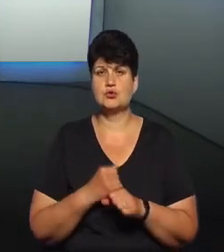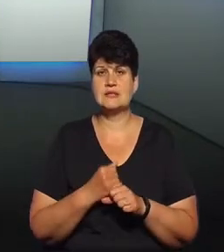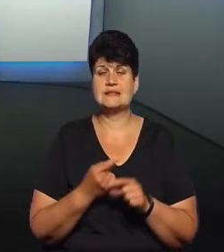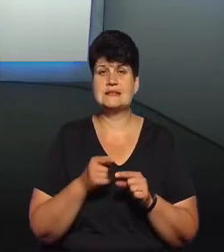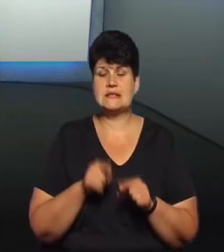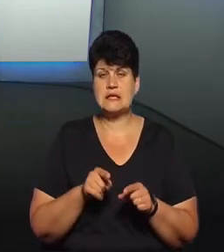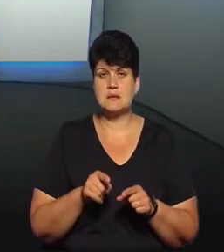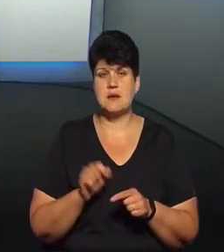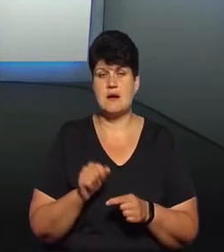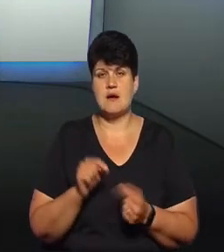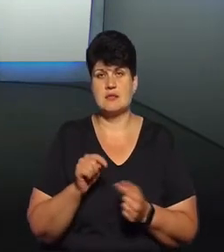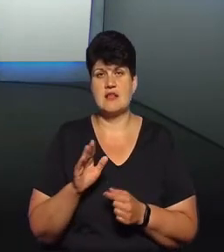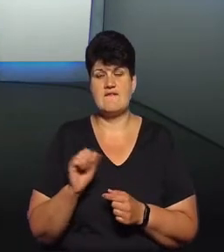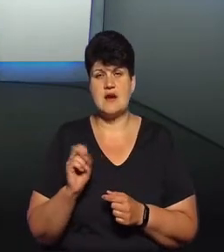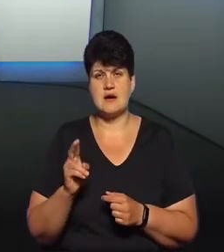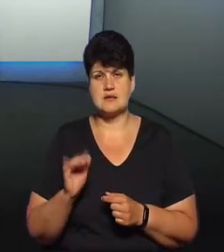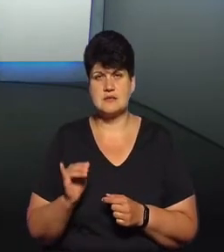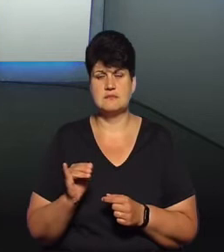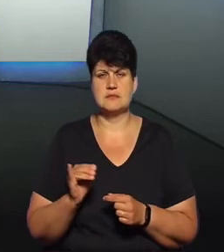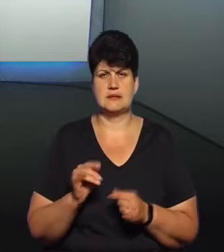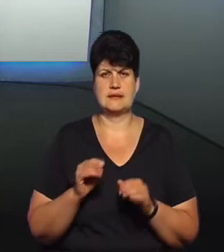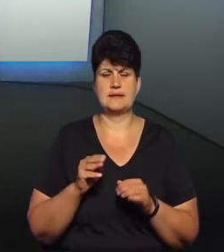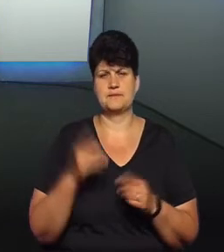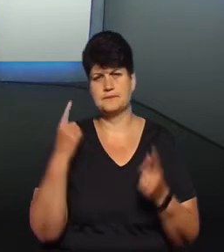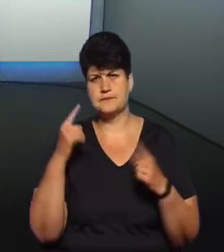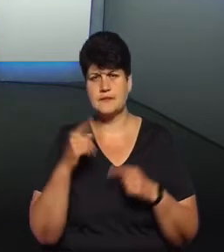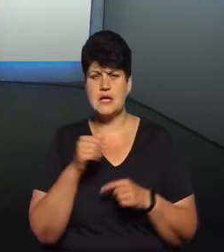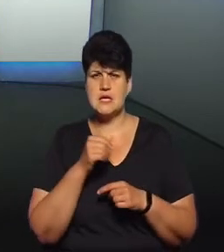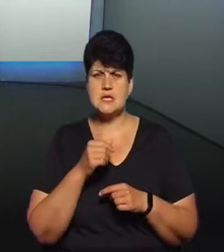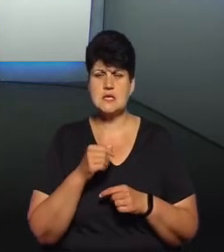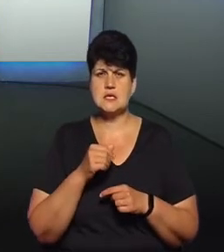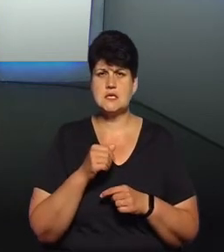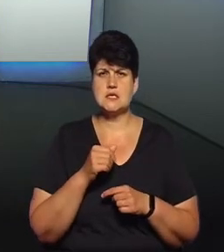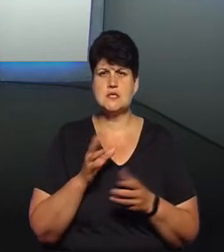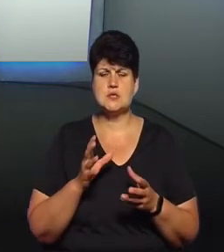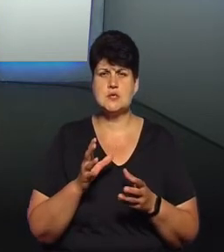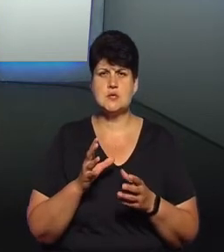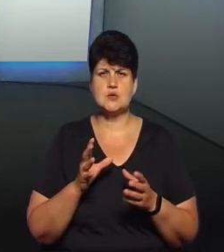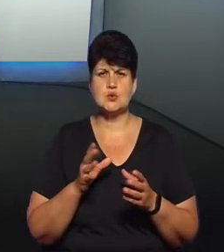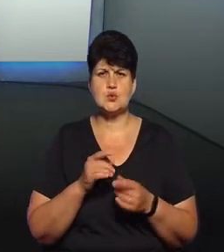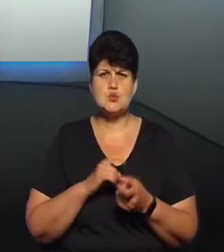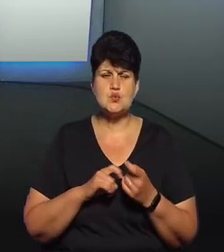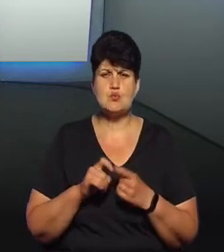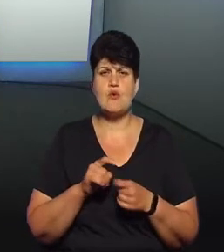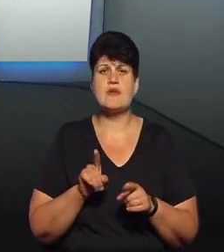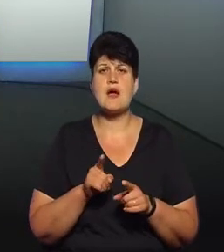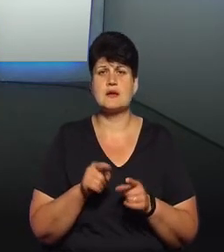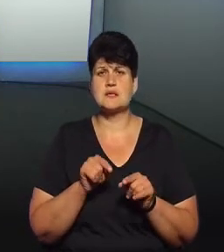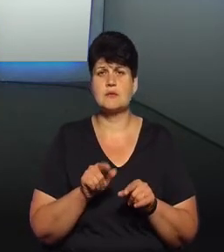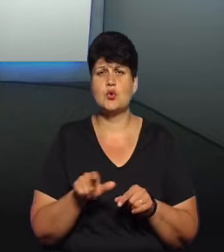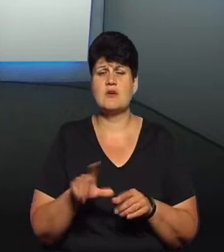якісь теорії змов говорять, там якісь такі абсурдні речі піднімають. Як з такими людьми взагалі говорити? Мабуть, що там в